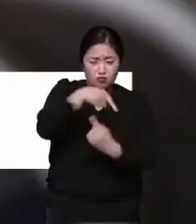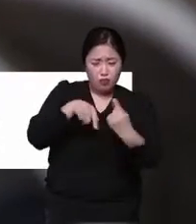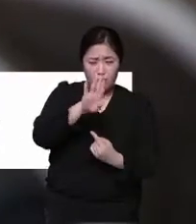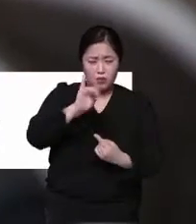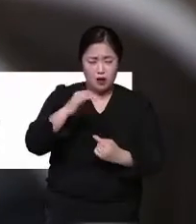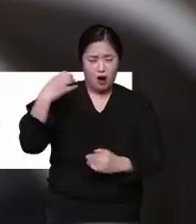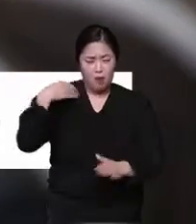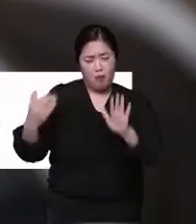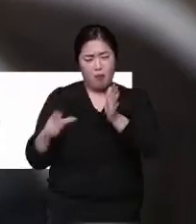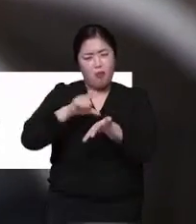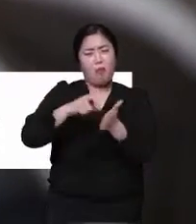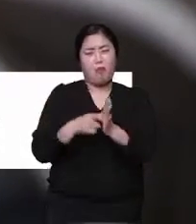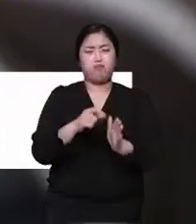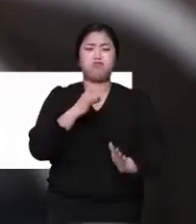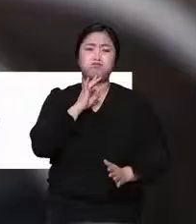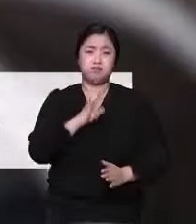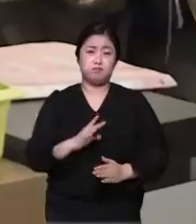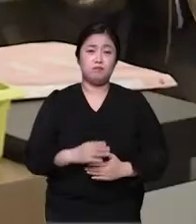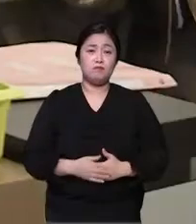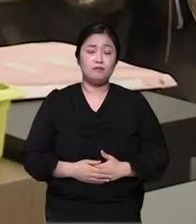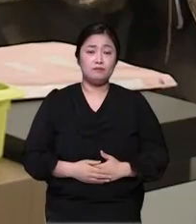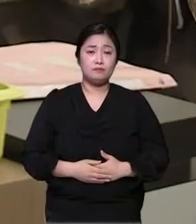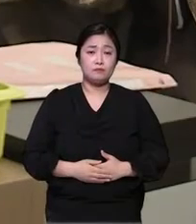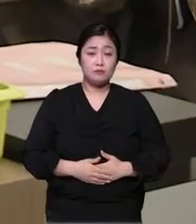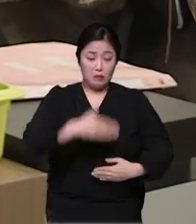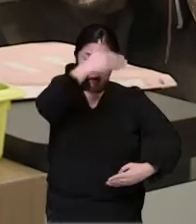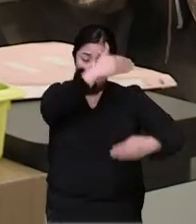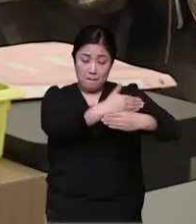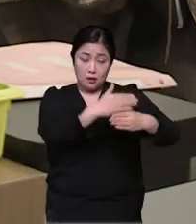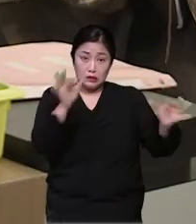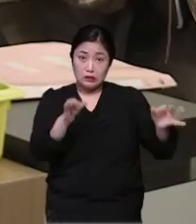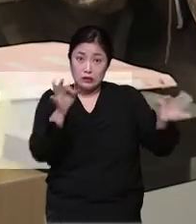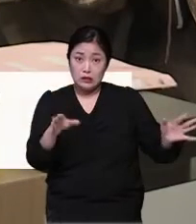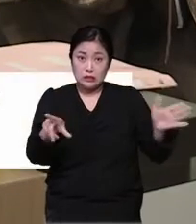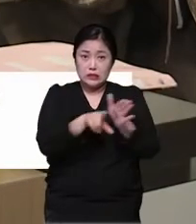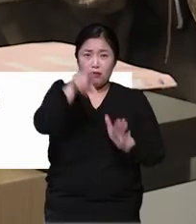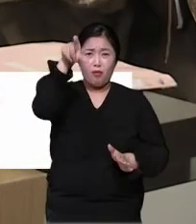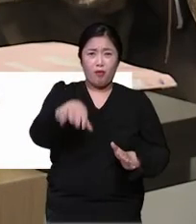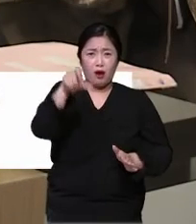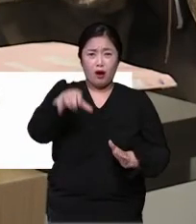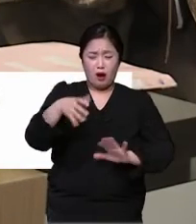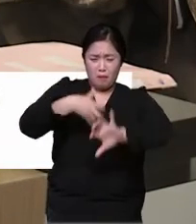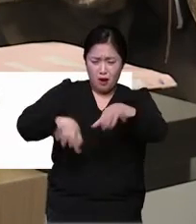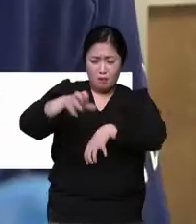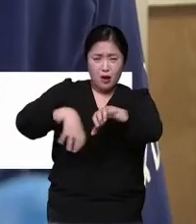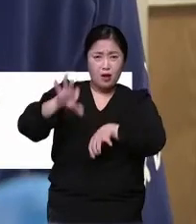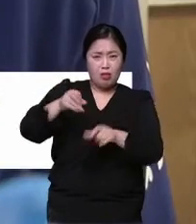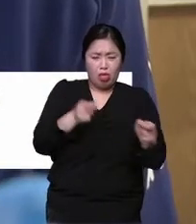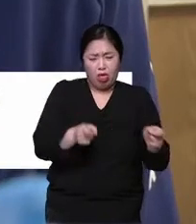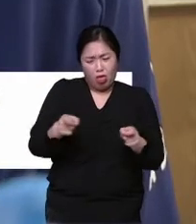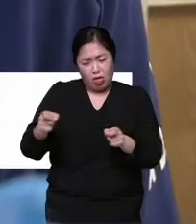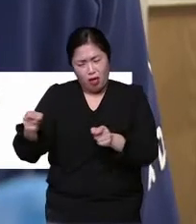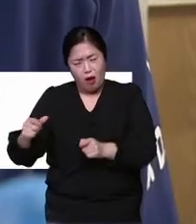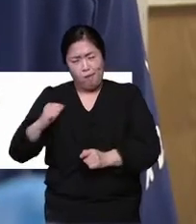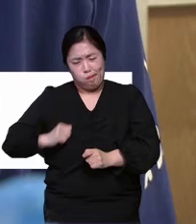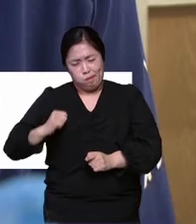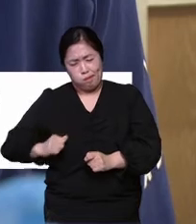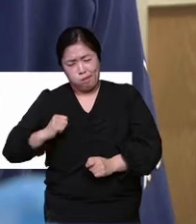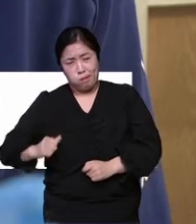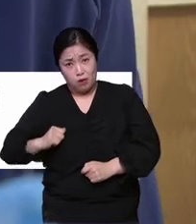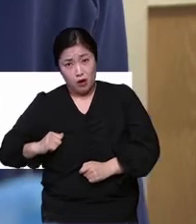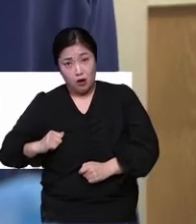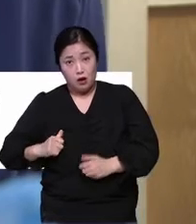운영비를 감당할 수 있는 수준에 불과합니다. 문을 닫았던 기간 신용카드 결제액 상환을 지연시키면서